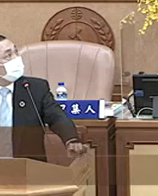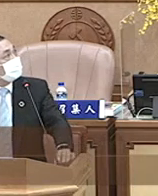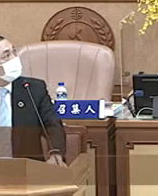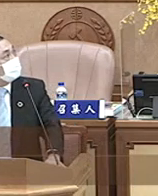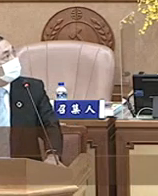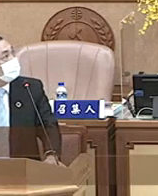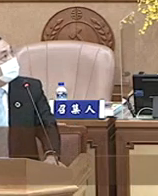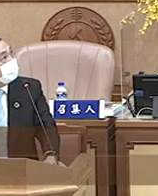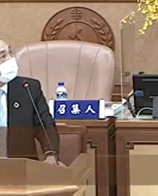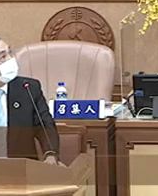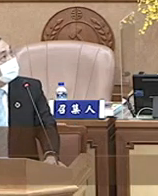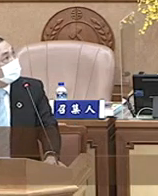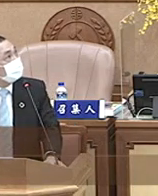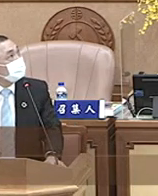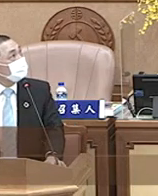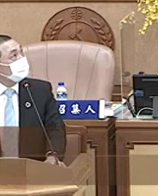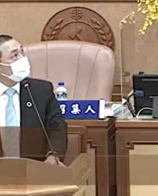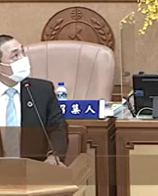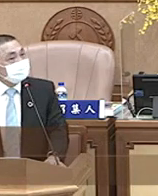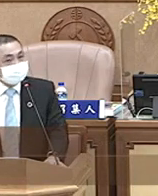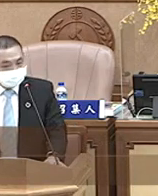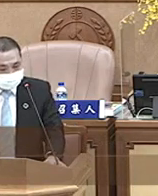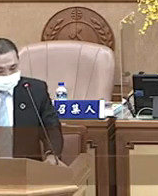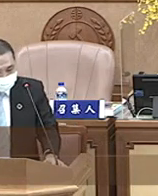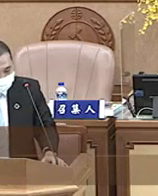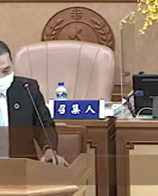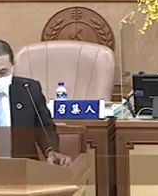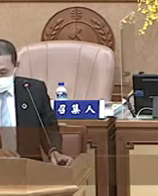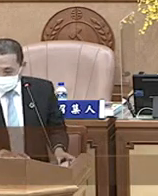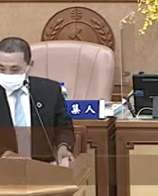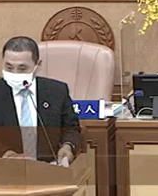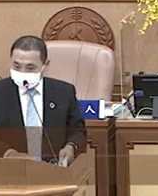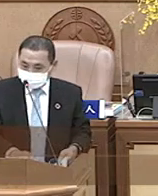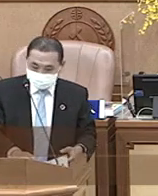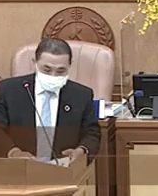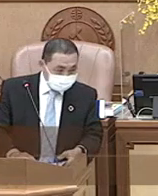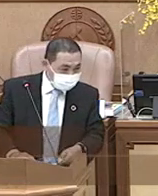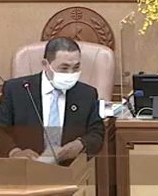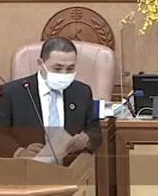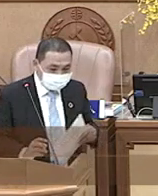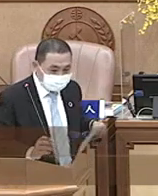对，该走爱走， 好、哦， 好， 好，好，谢谢。谢谢市长